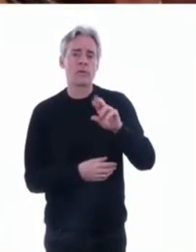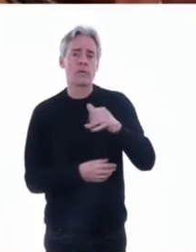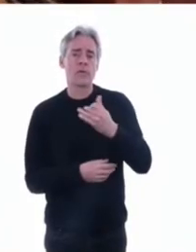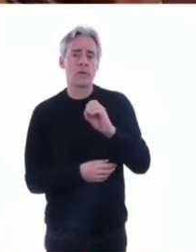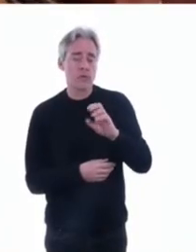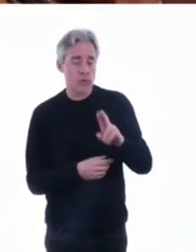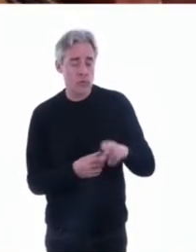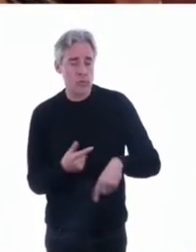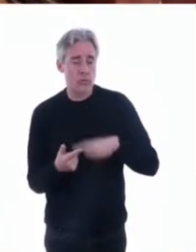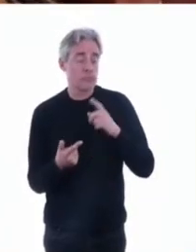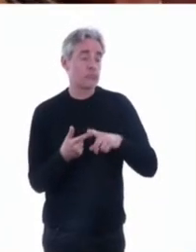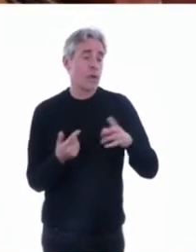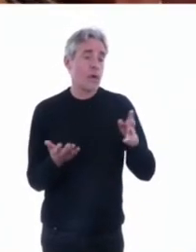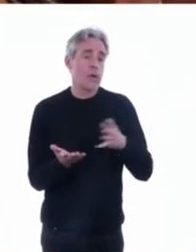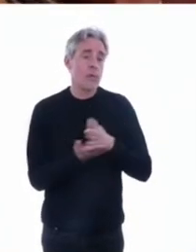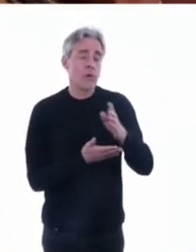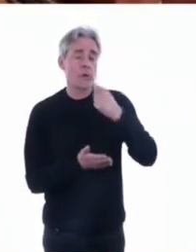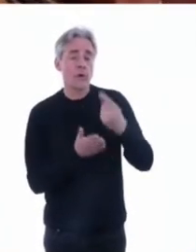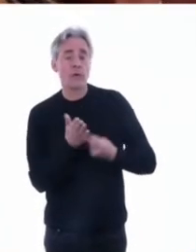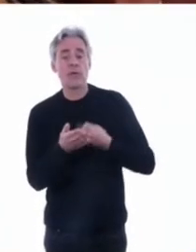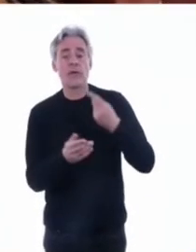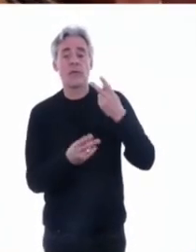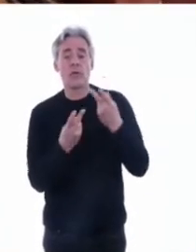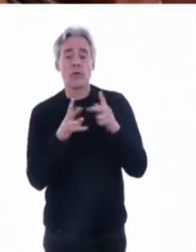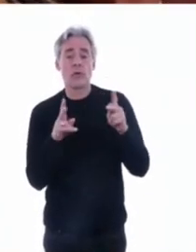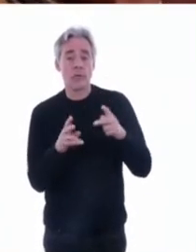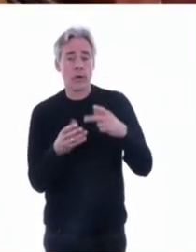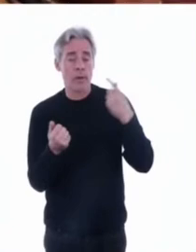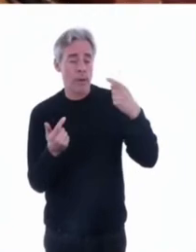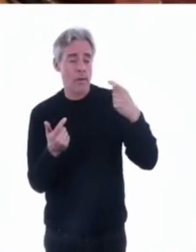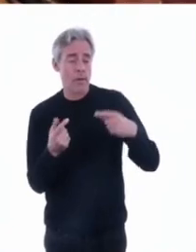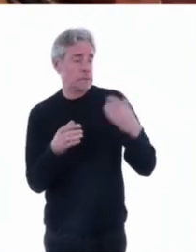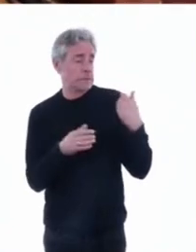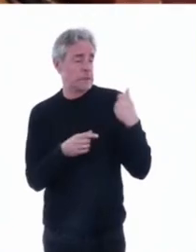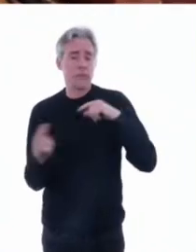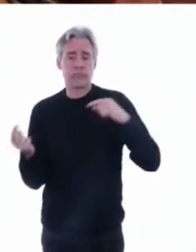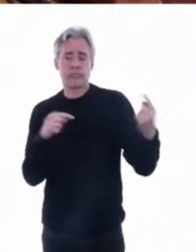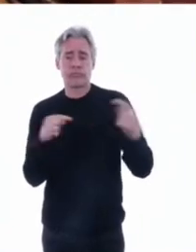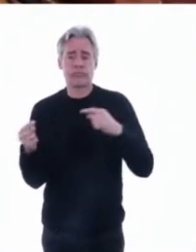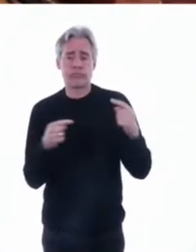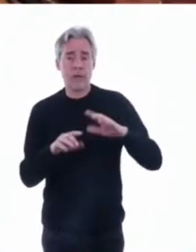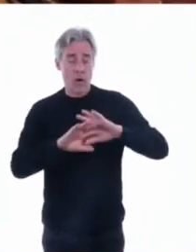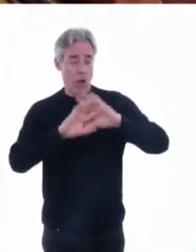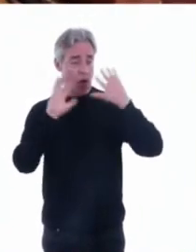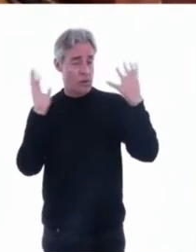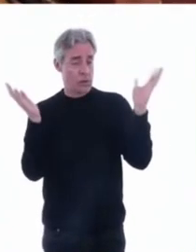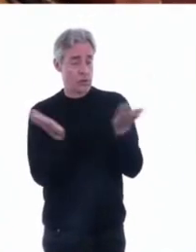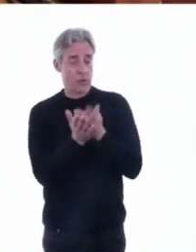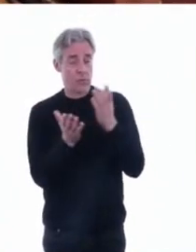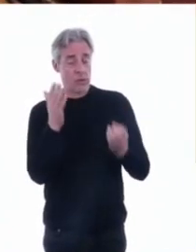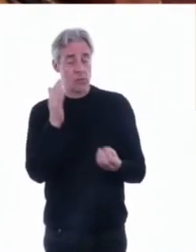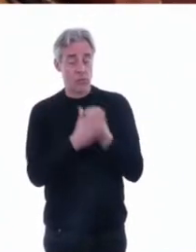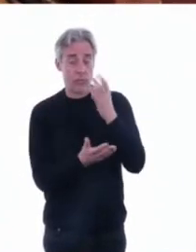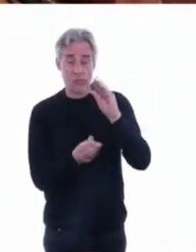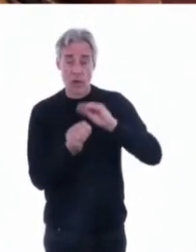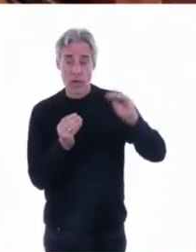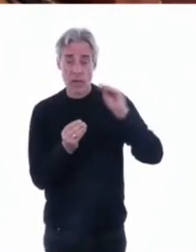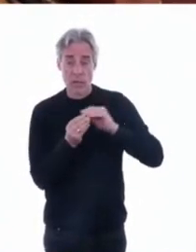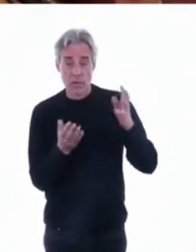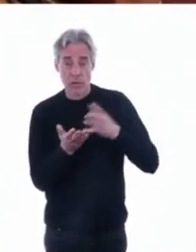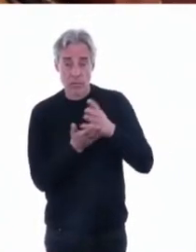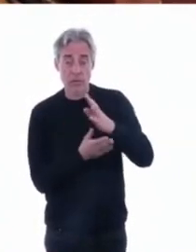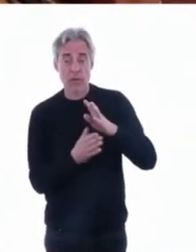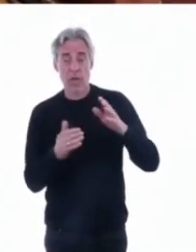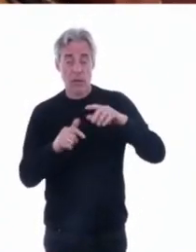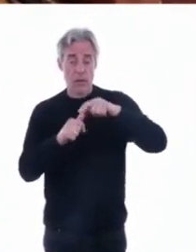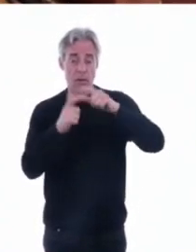Codéran, les projets de renouvellement urbain, nous avons une passe d'armes tout à l'heure, la quasi-totalité des nouveaux équipements, les